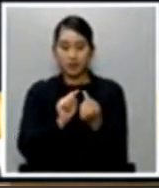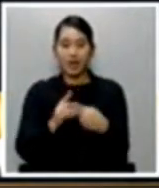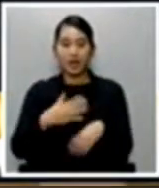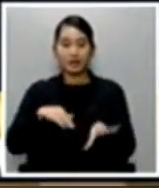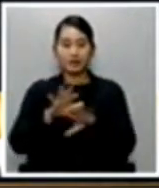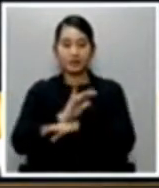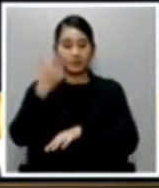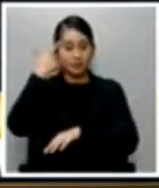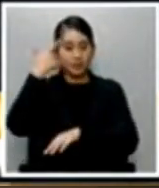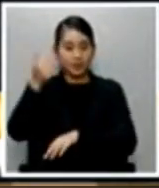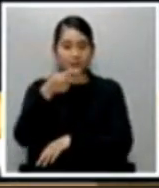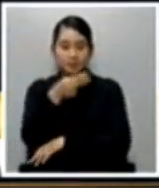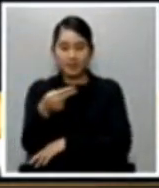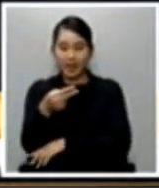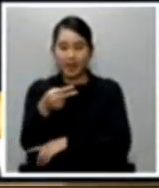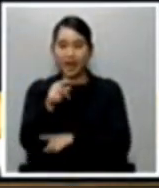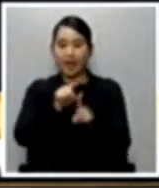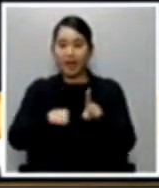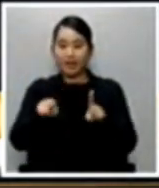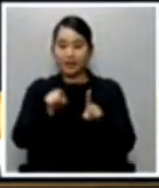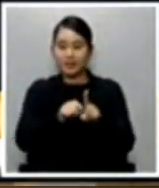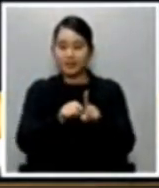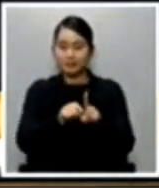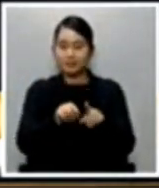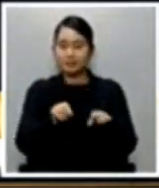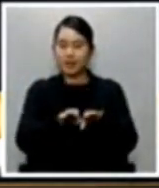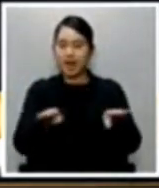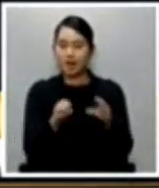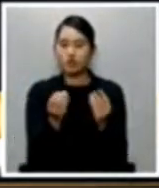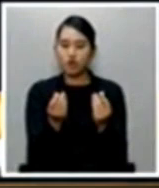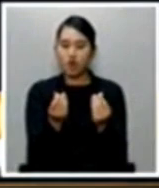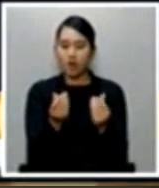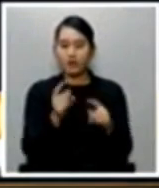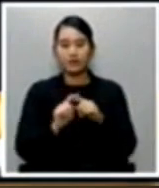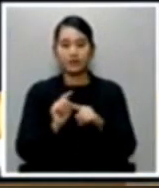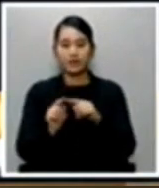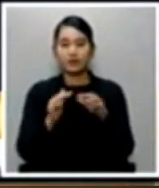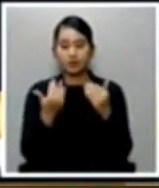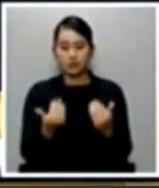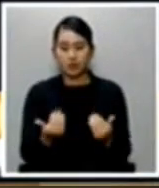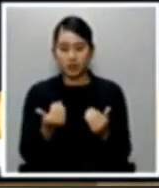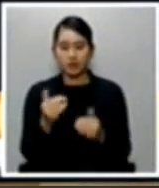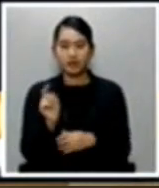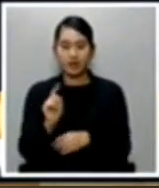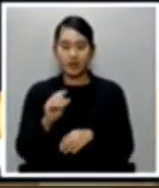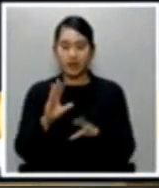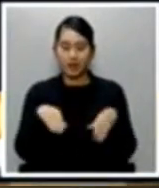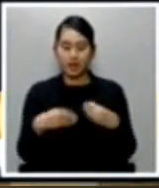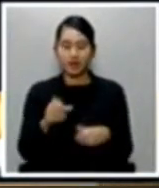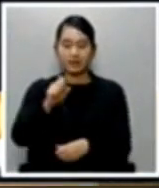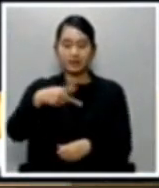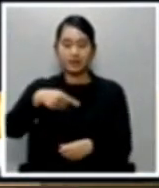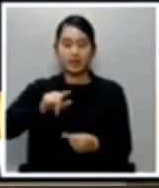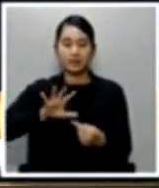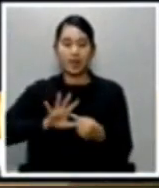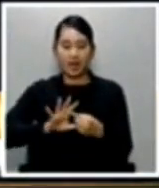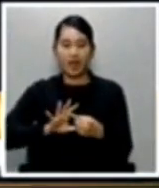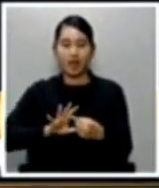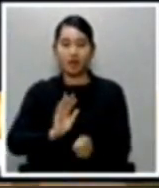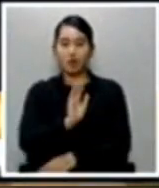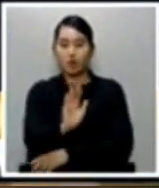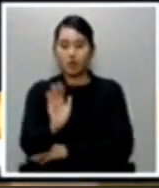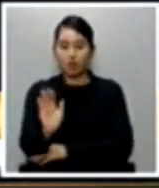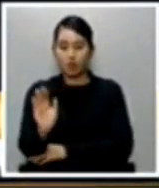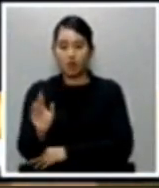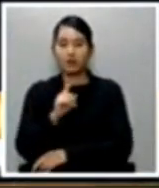ในเรื่องของการใช้ภาษาโดยเฉพาะภาษาอังกฤษเท่าไหร่นั้นณวันนี้เราได้ให้ทางสภามหาลัยของแต่ละ